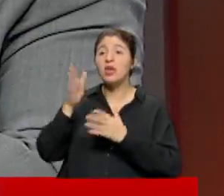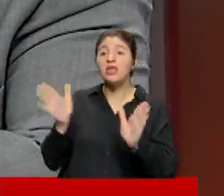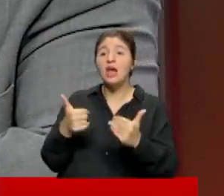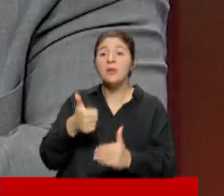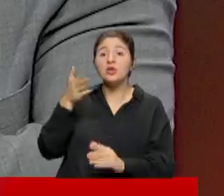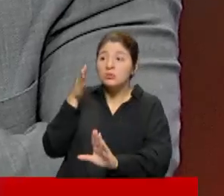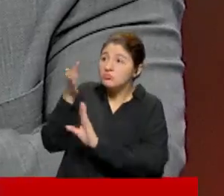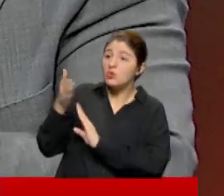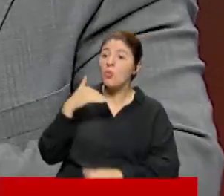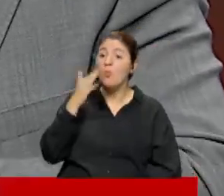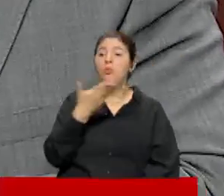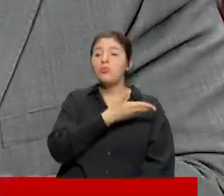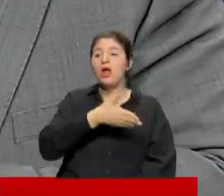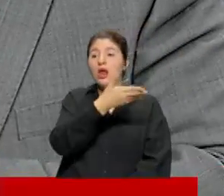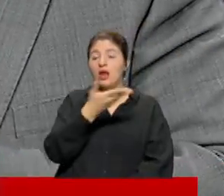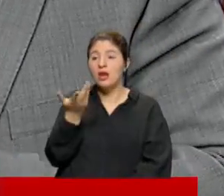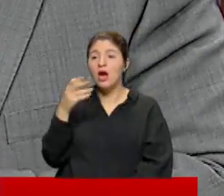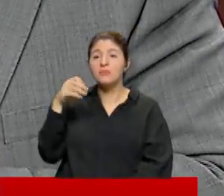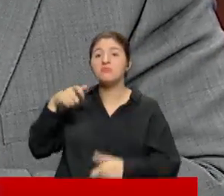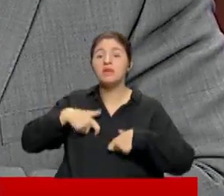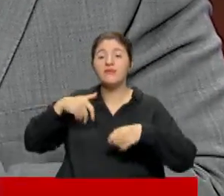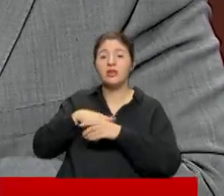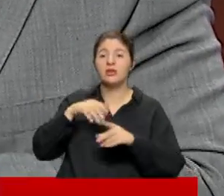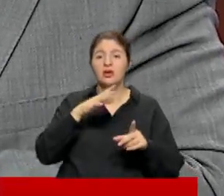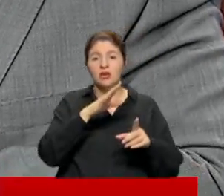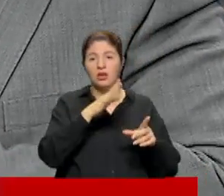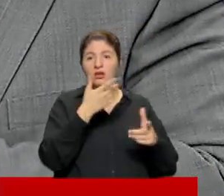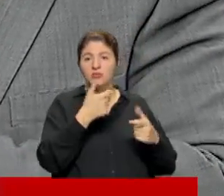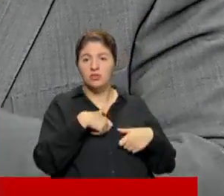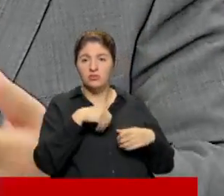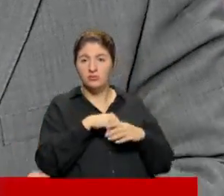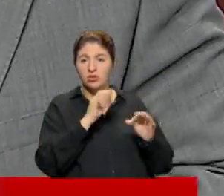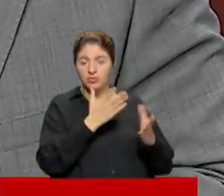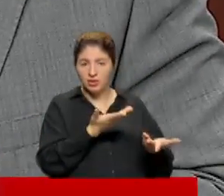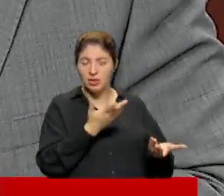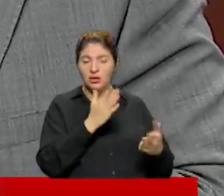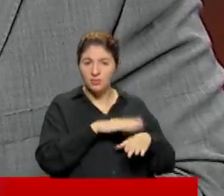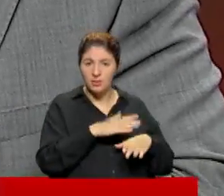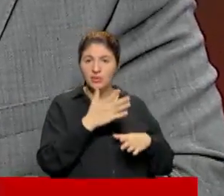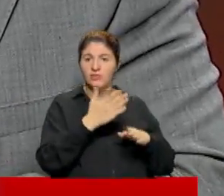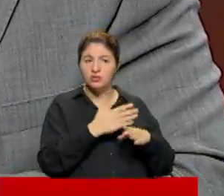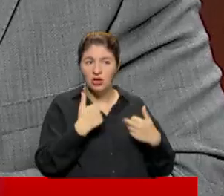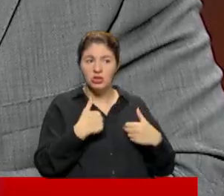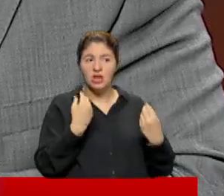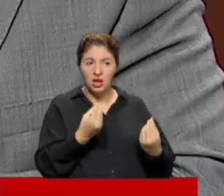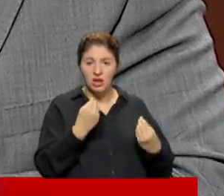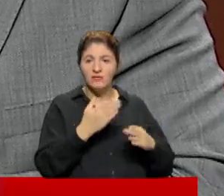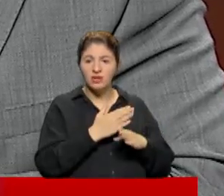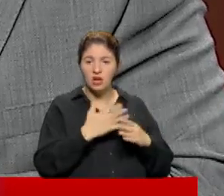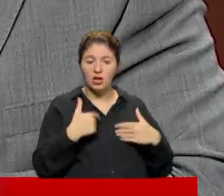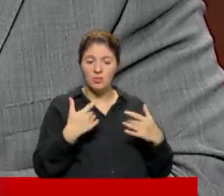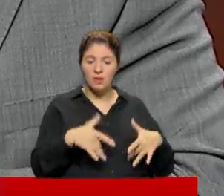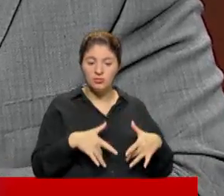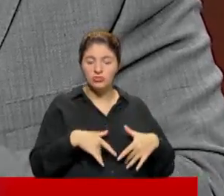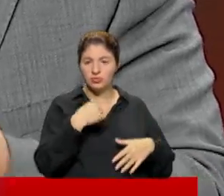Başkanına Ulaşamıyorlar Bunlar AKP vekilleri şu an milletvekili böyle yapar mı yani dert milletvekili vatandaşın hali İyi vatandaş halinden